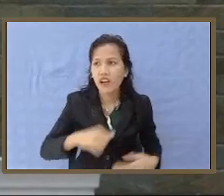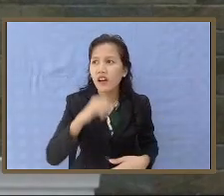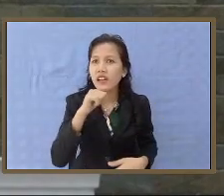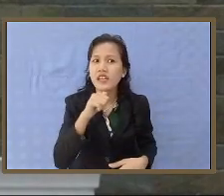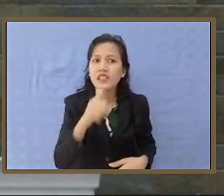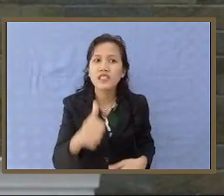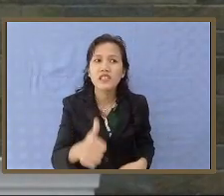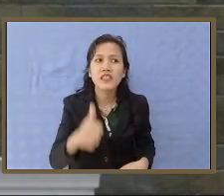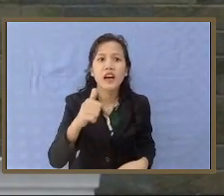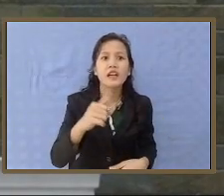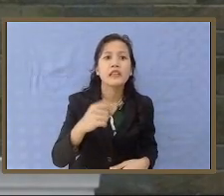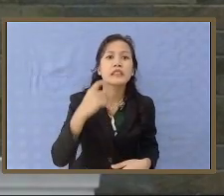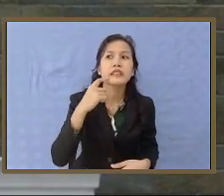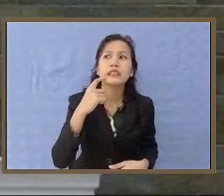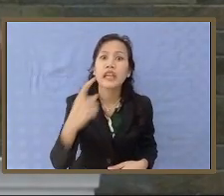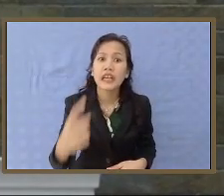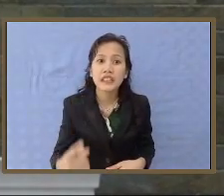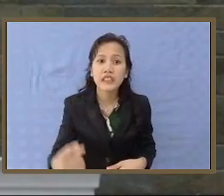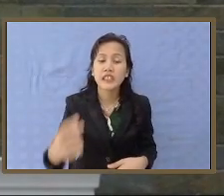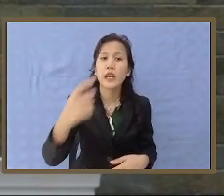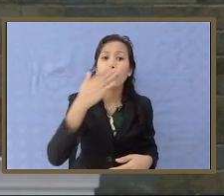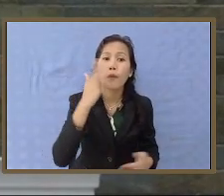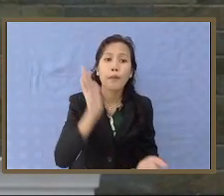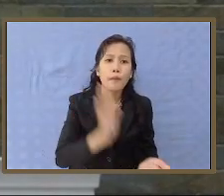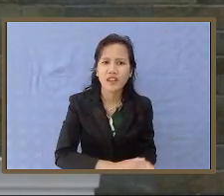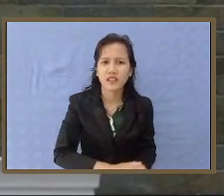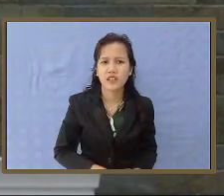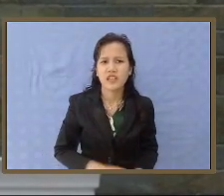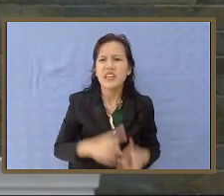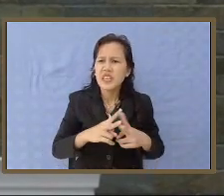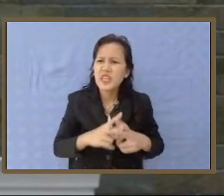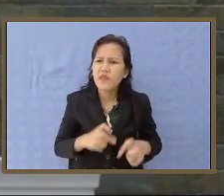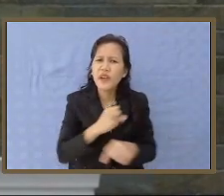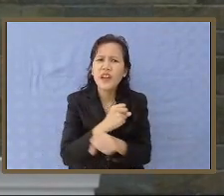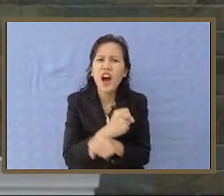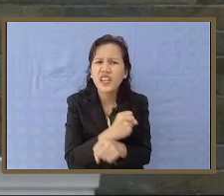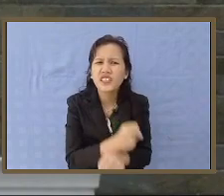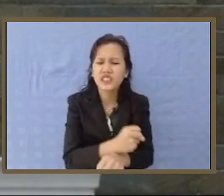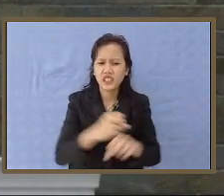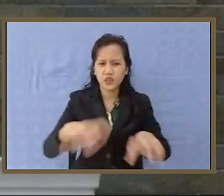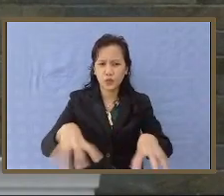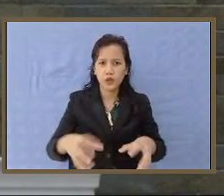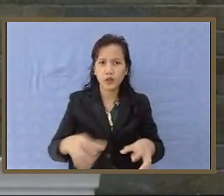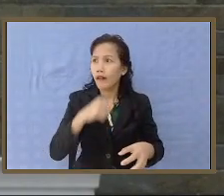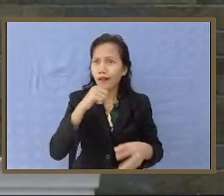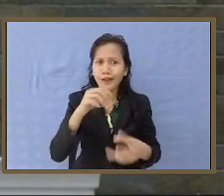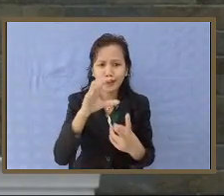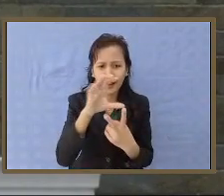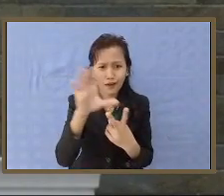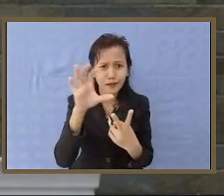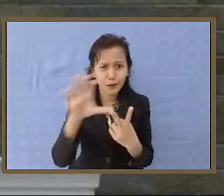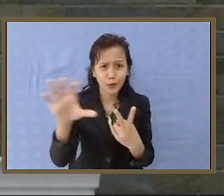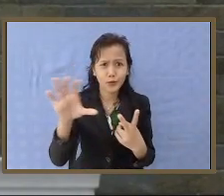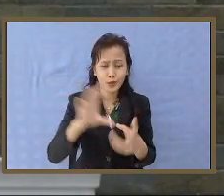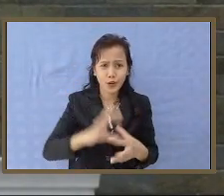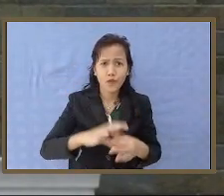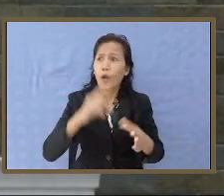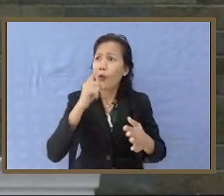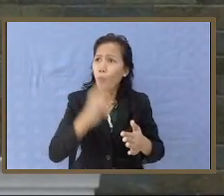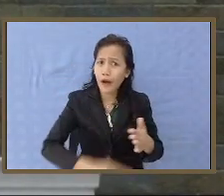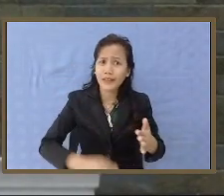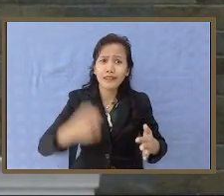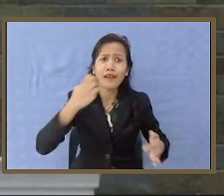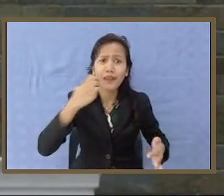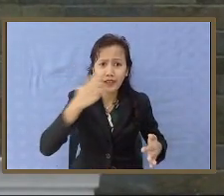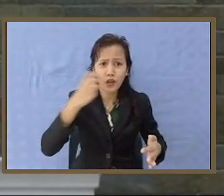kahit na nahihirapan sila, nagtatrabaho. At kung alam nila ang buhay, hindi sila mamimili ng kanilang kinakain. Because the truth